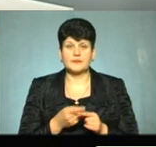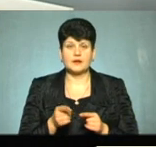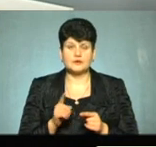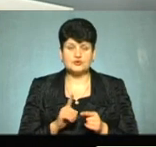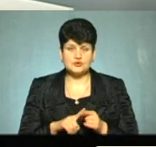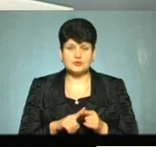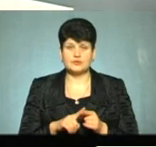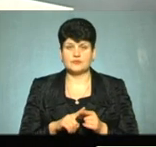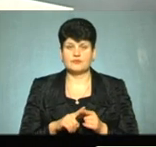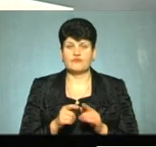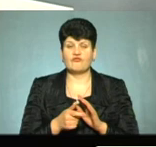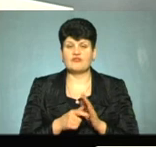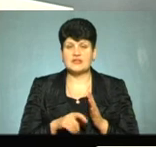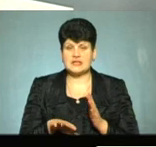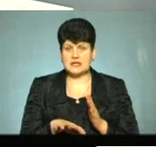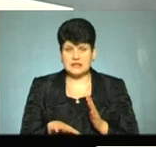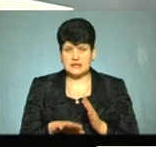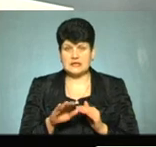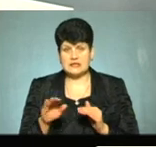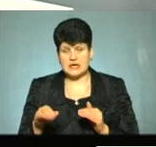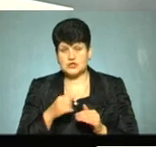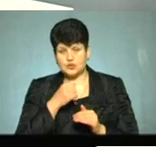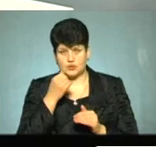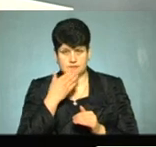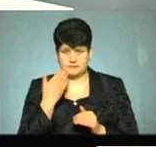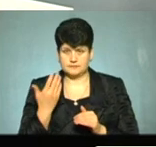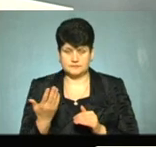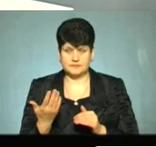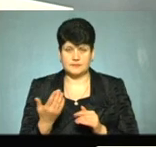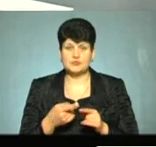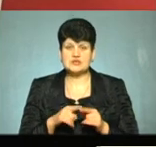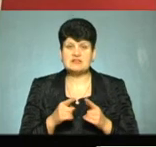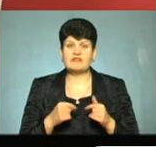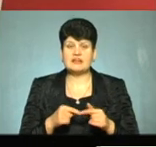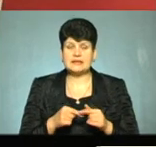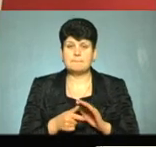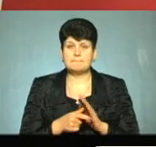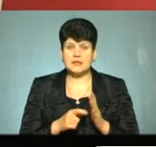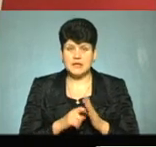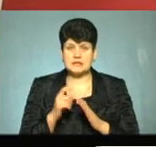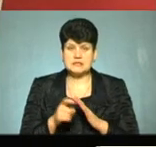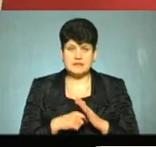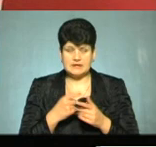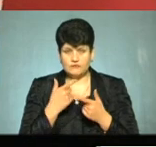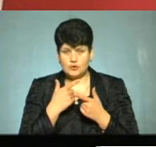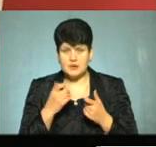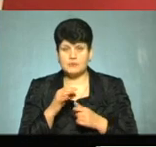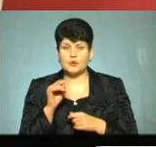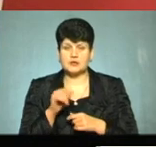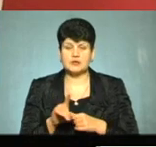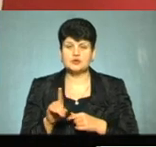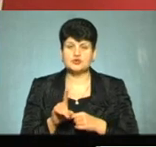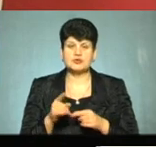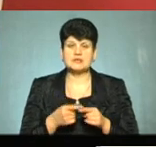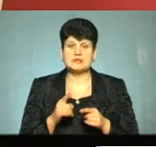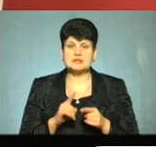цього в даних відділеннях, як дитячій, так і в дорослій лікарні. До речі, про такі види палат дізнавалася інформацію про те, що така